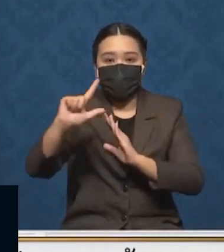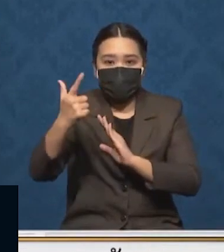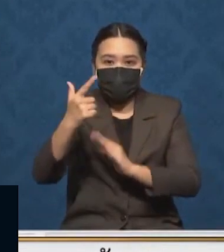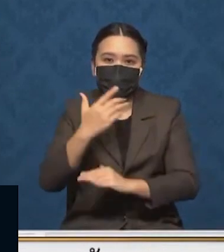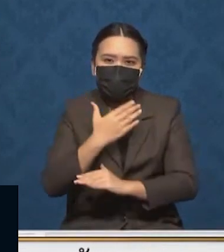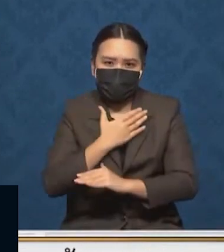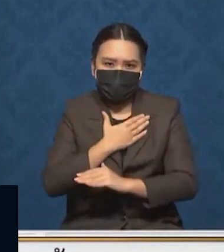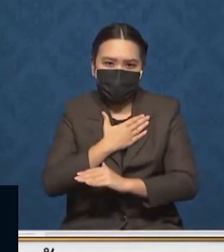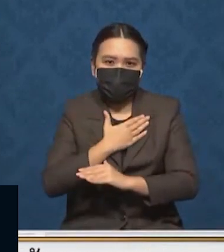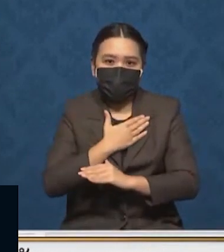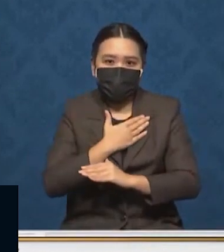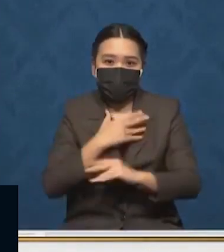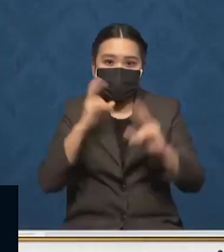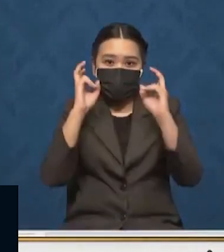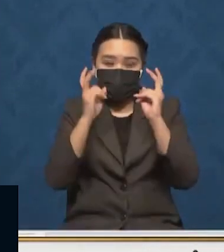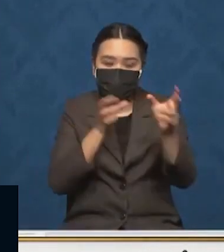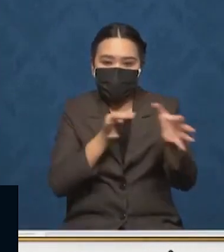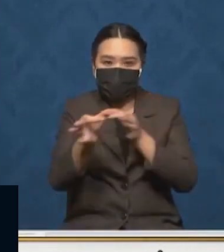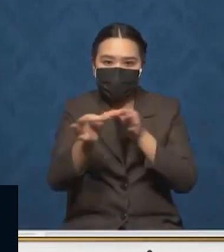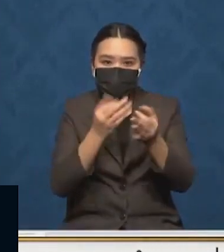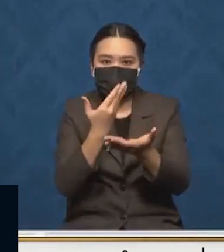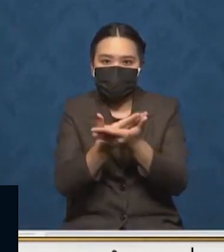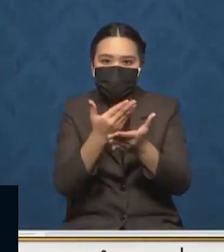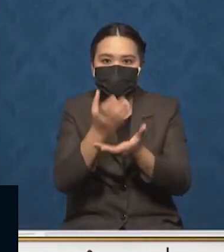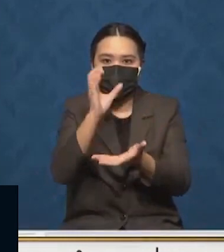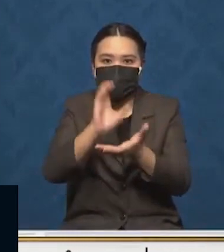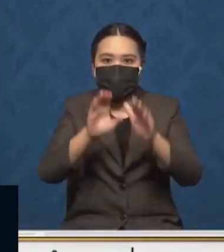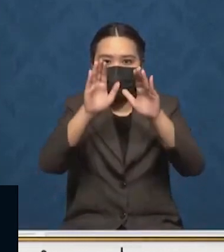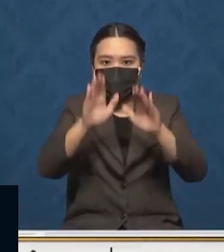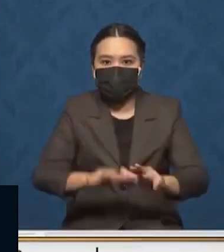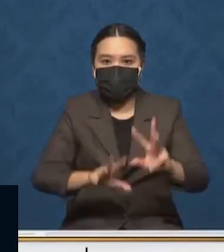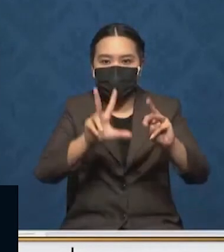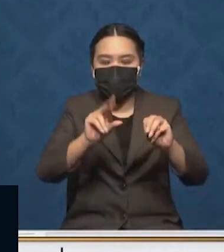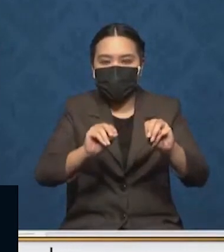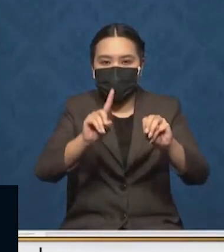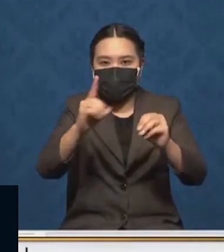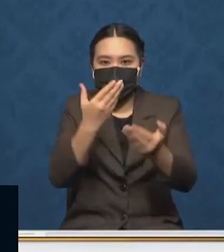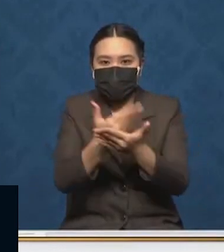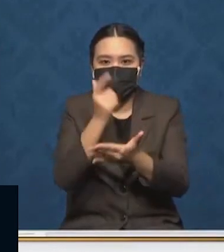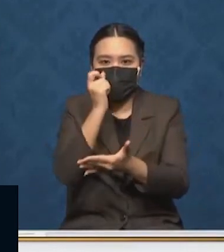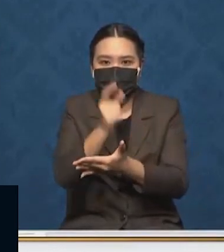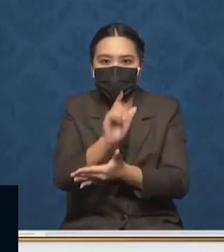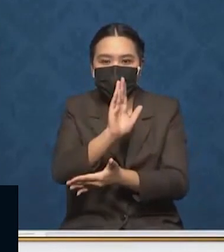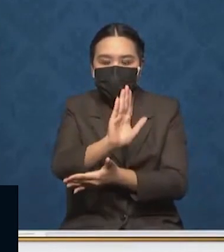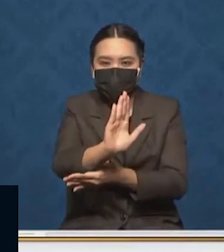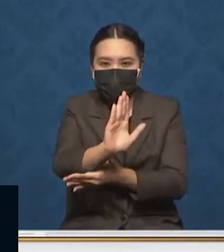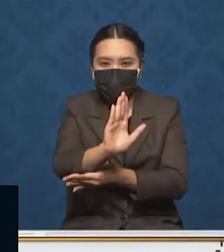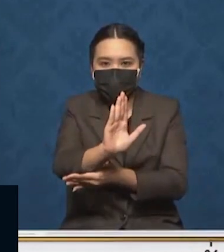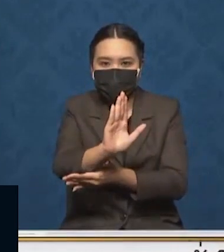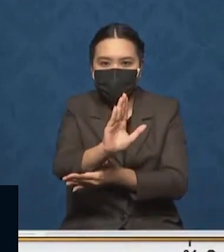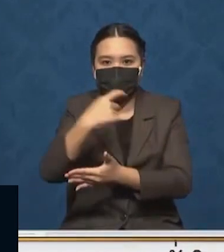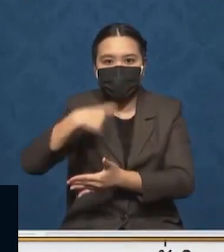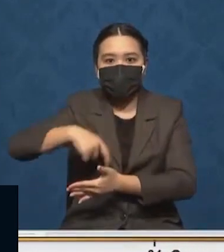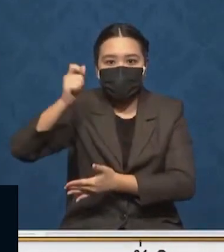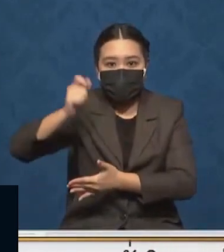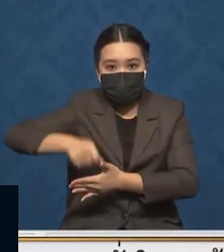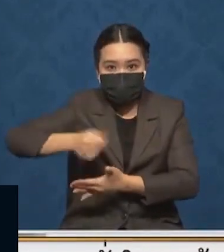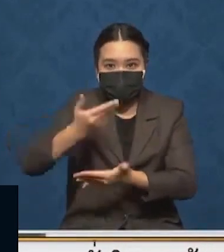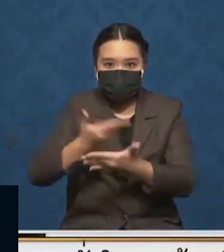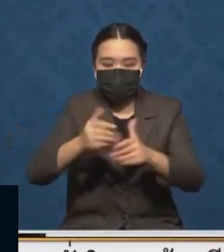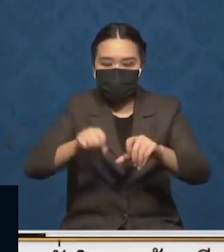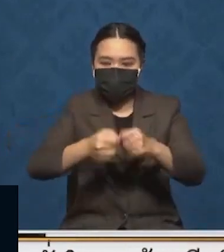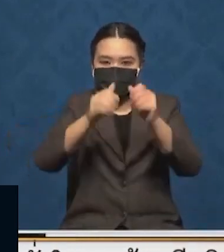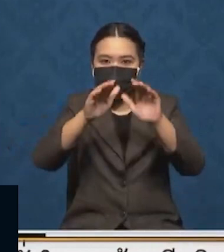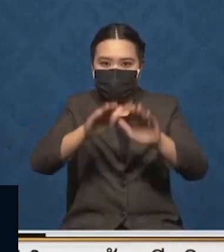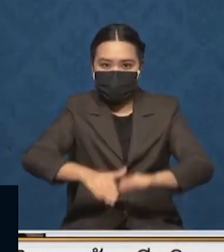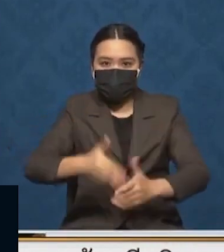ติขอตัดลดงบประมาณในมาตรา31งบประมาณรายจ่ายของหน่วยงานของศาลลงใน